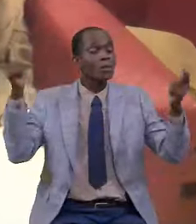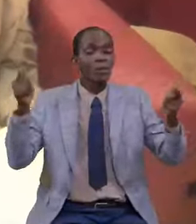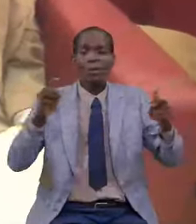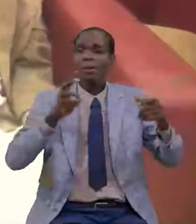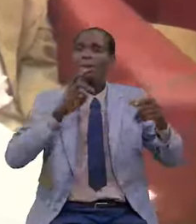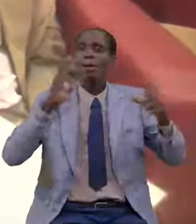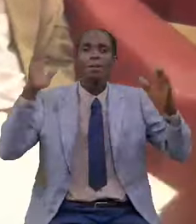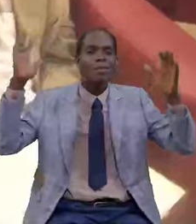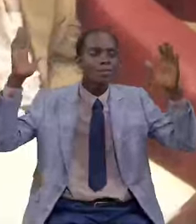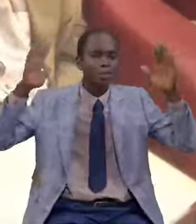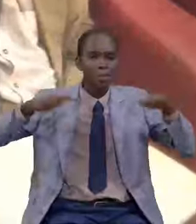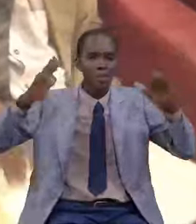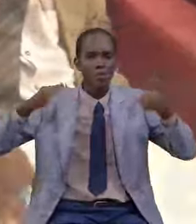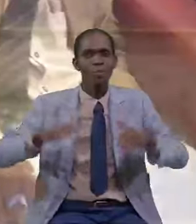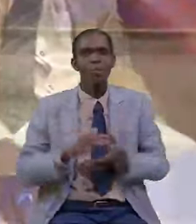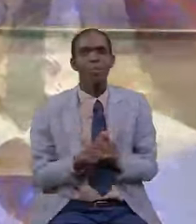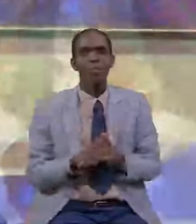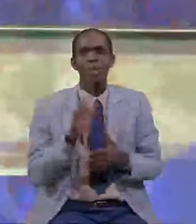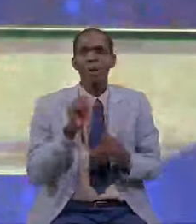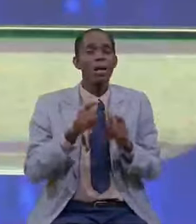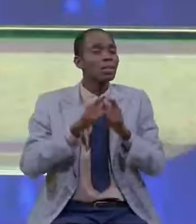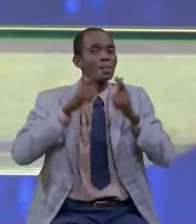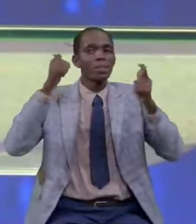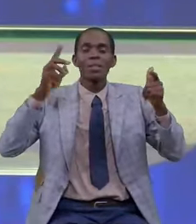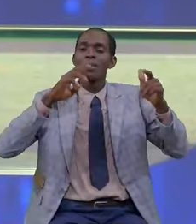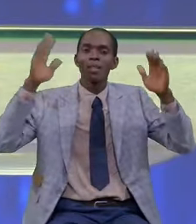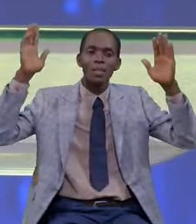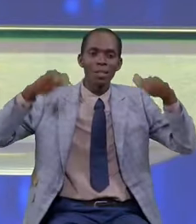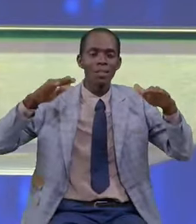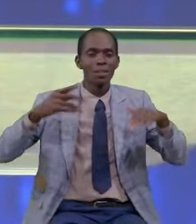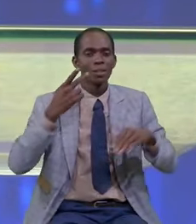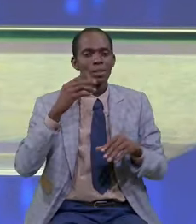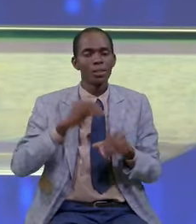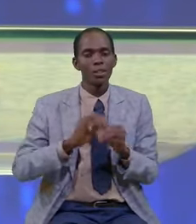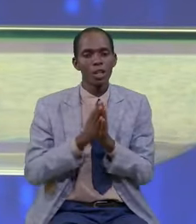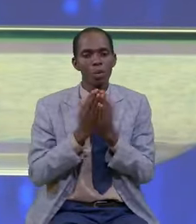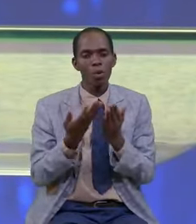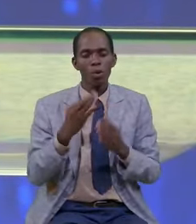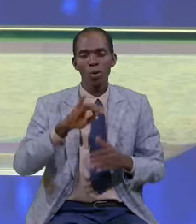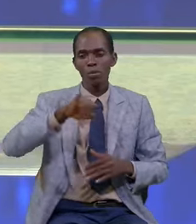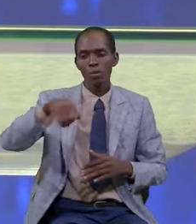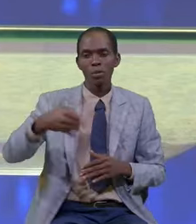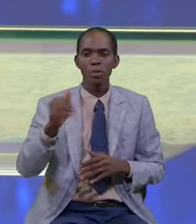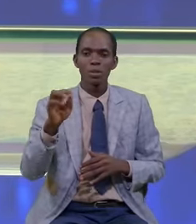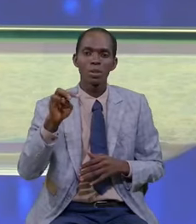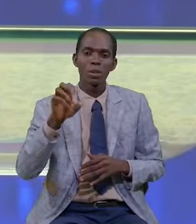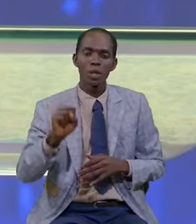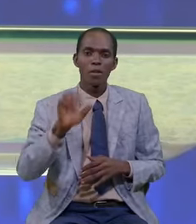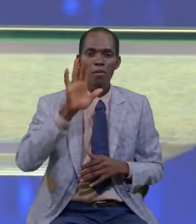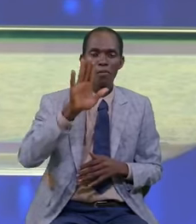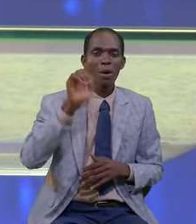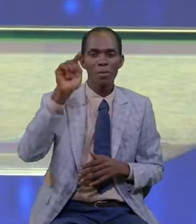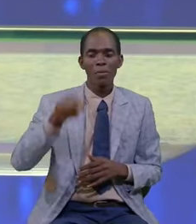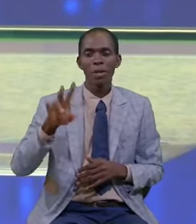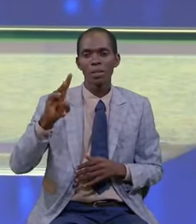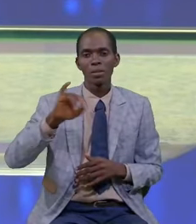il y eut une forte pluie. Jacques chapitre 5,